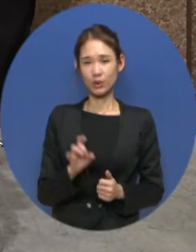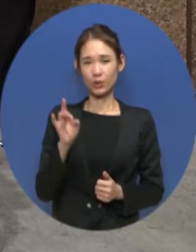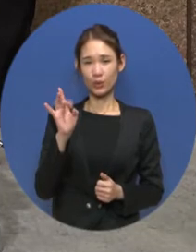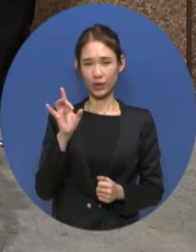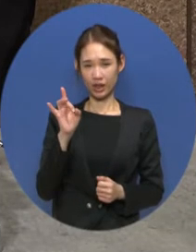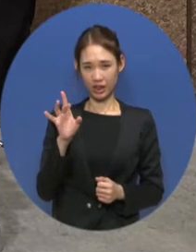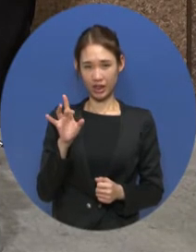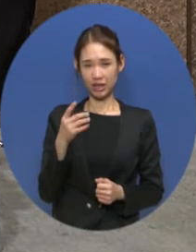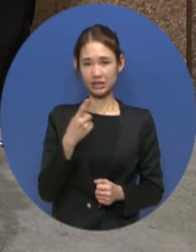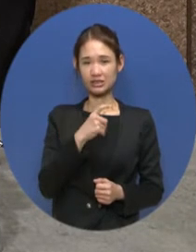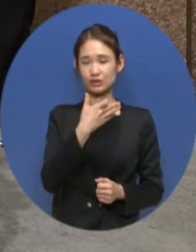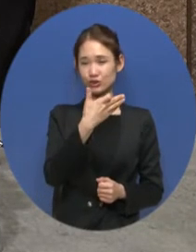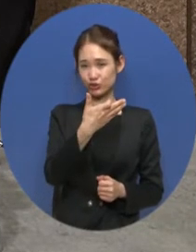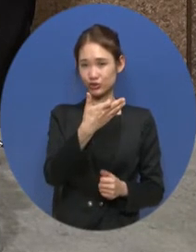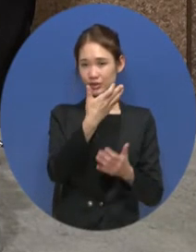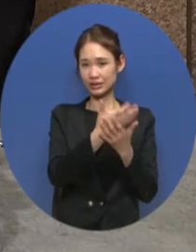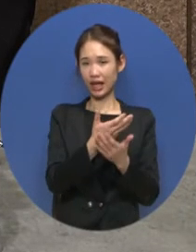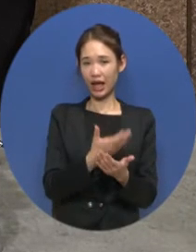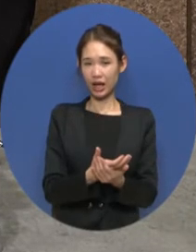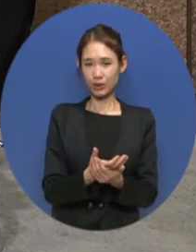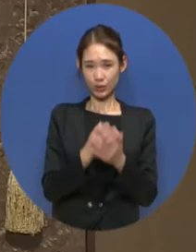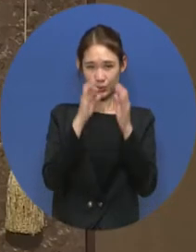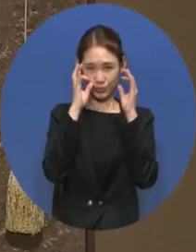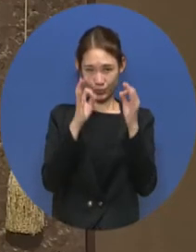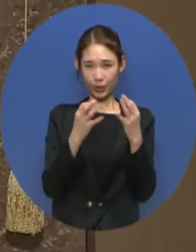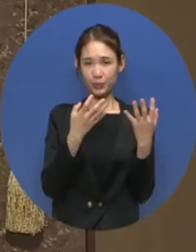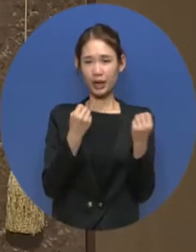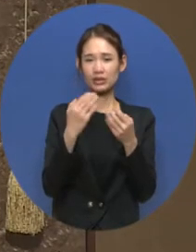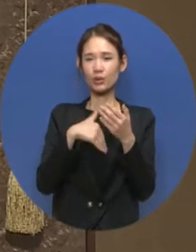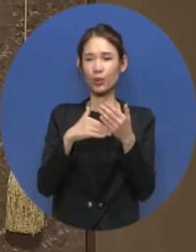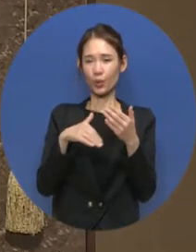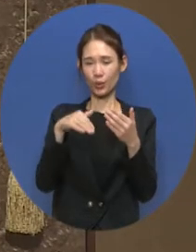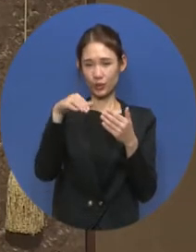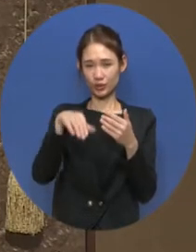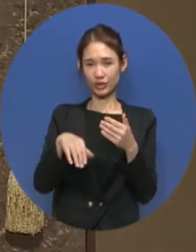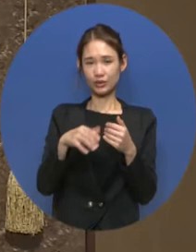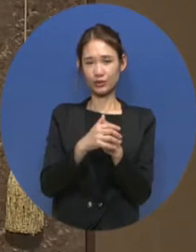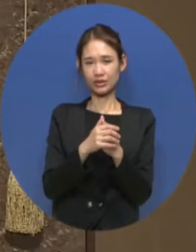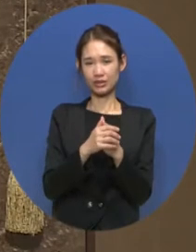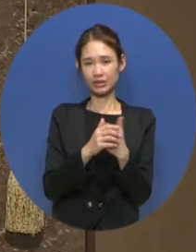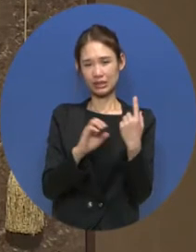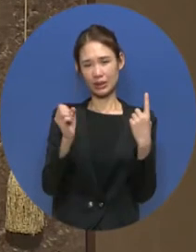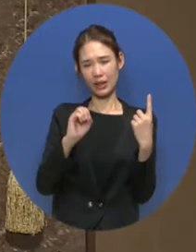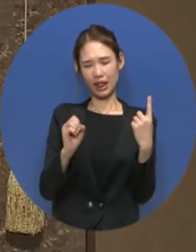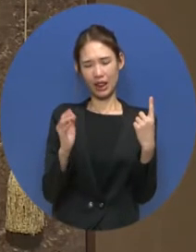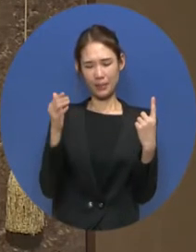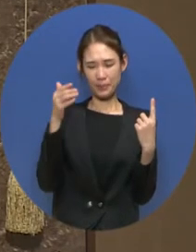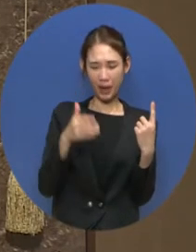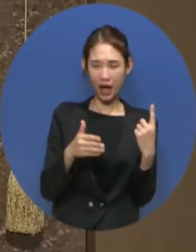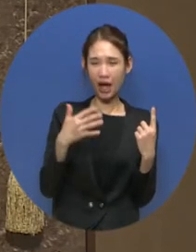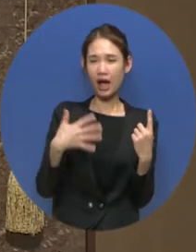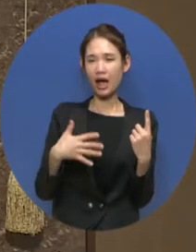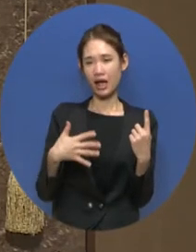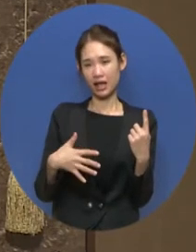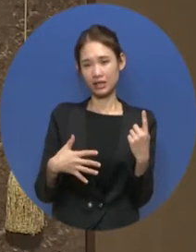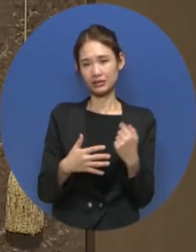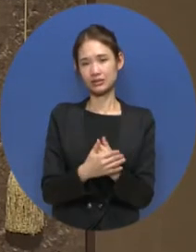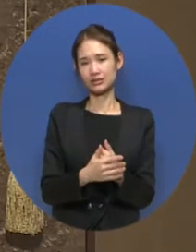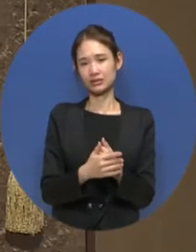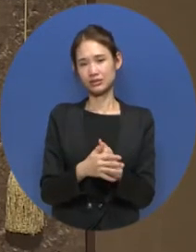사실 이제 2019년도 자료를 보니까 많은 공공기관들이 1%에 못